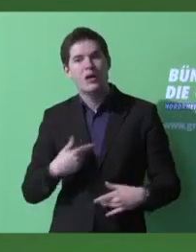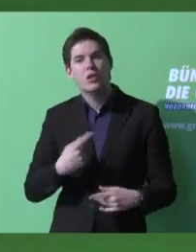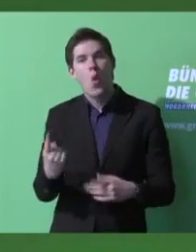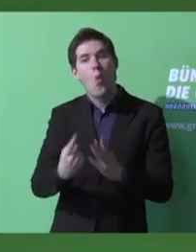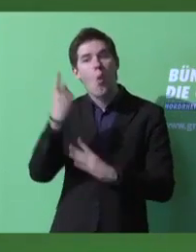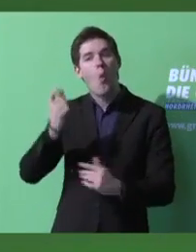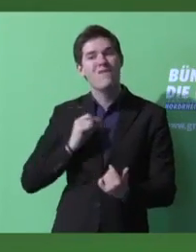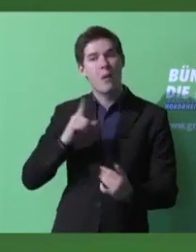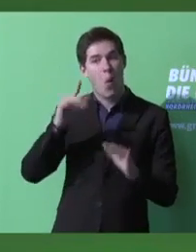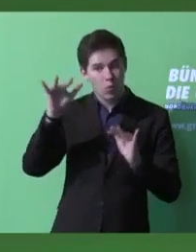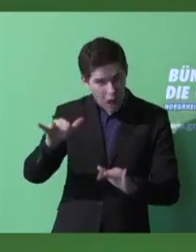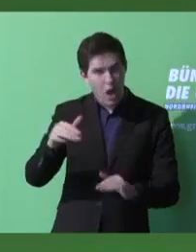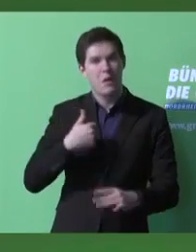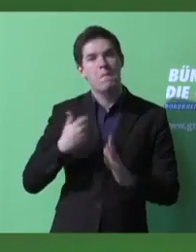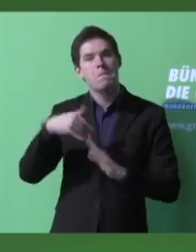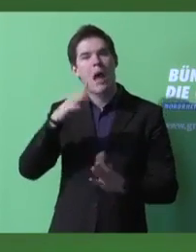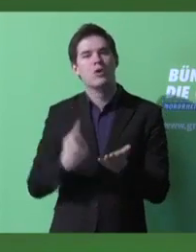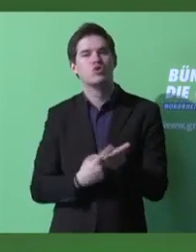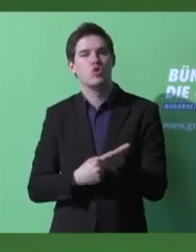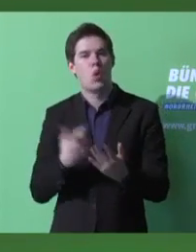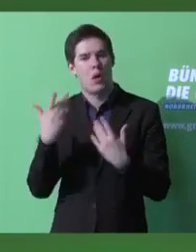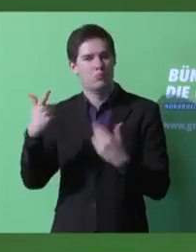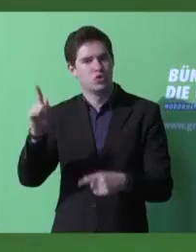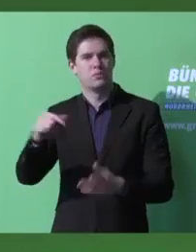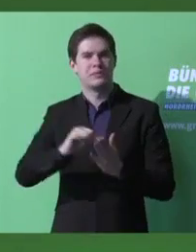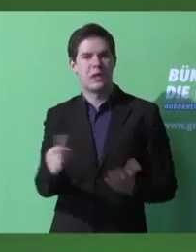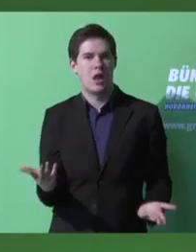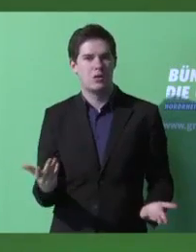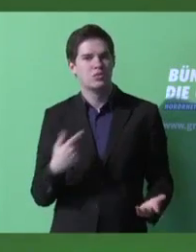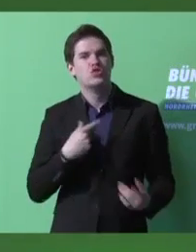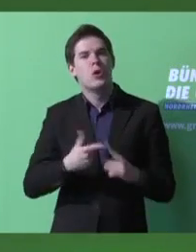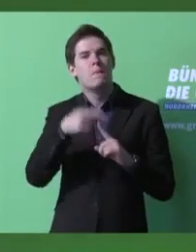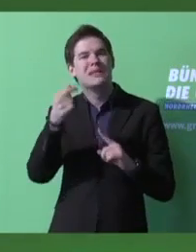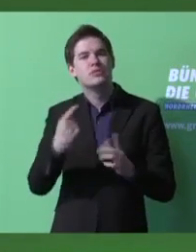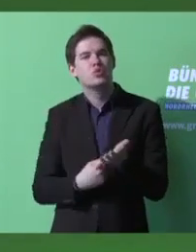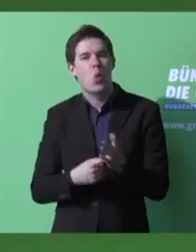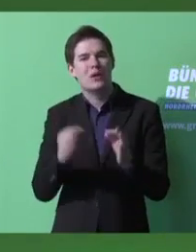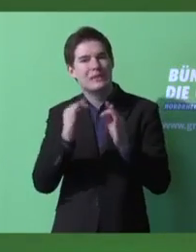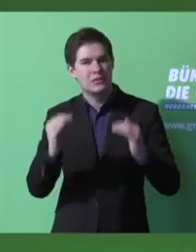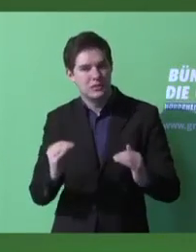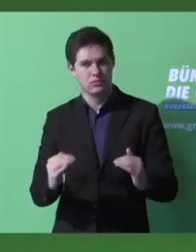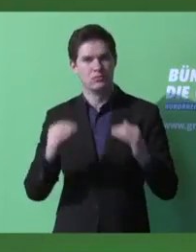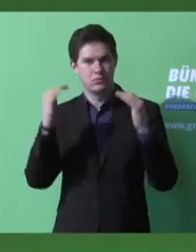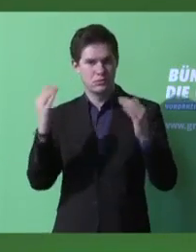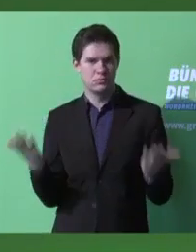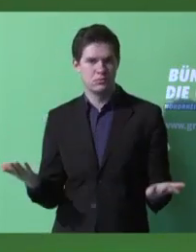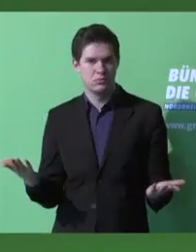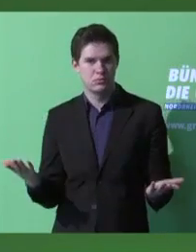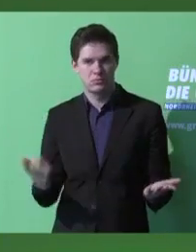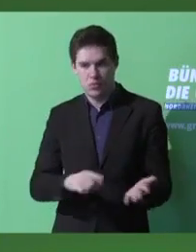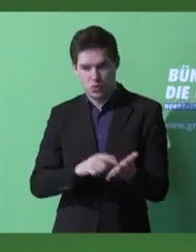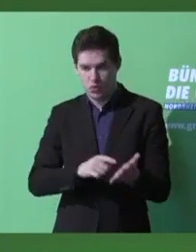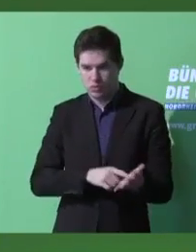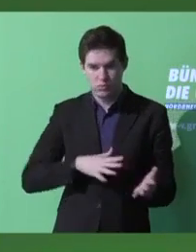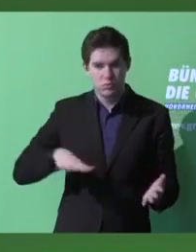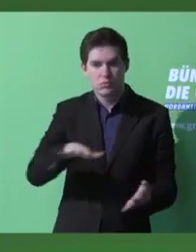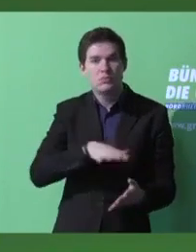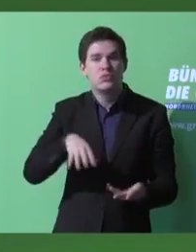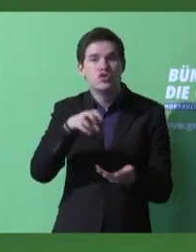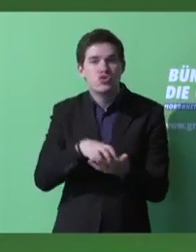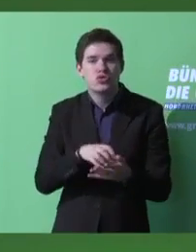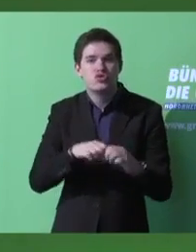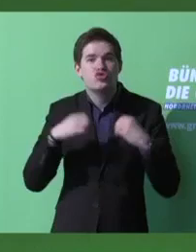besteuern, dass wir den Spitzensteuersatz anheben und dass wir die Vermögen besteuern, weil wir sonst diesen Staat, diese Kommunen und die Länder